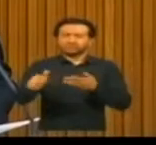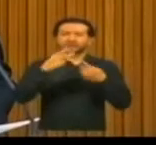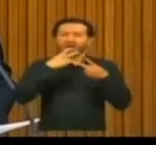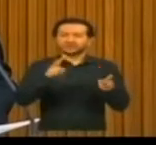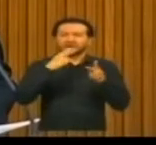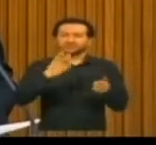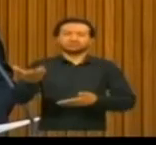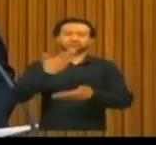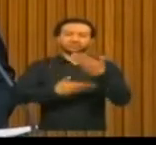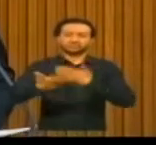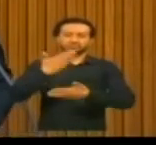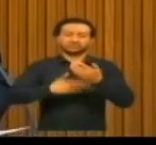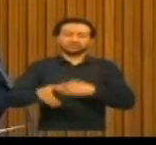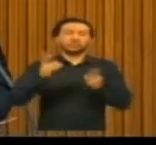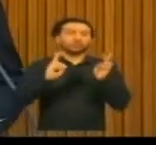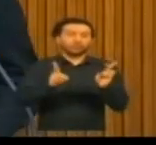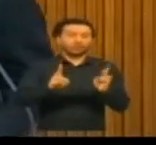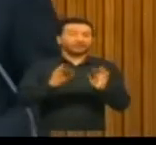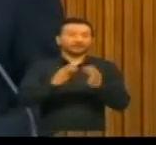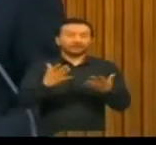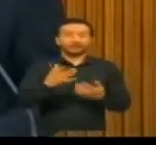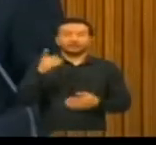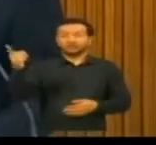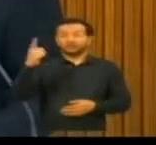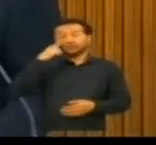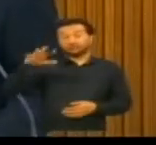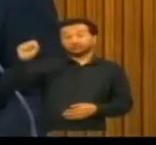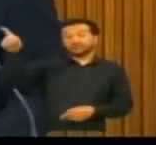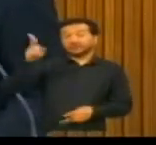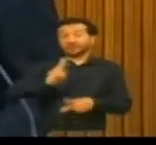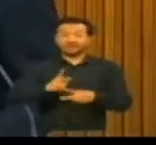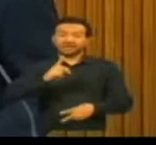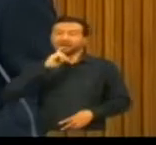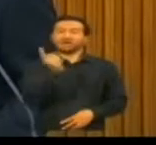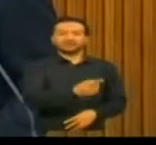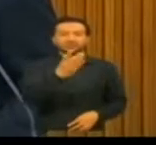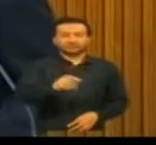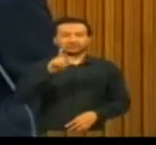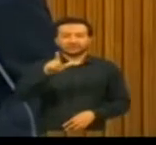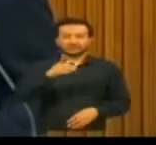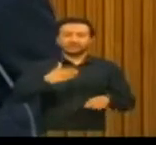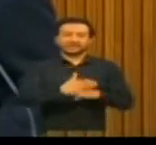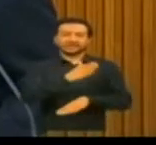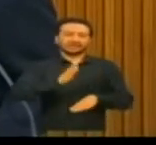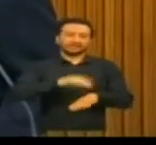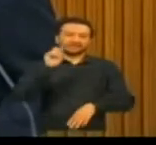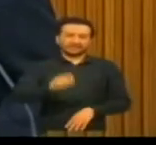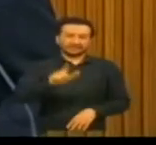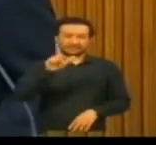anlattım. Normalde iktidar kanadının derhal harekete geçmesi lazımdı. Gereğini yapması